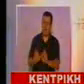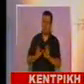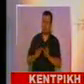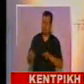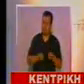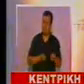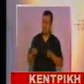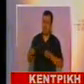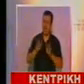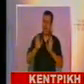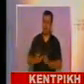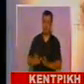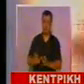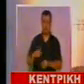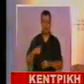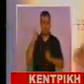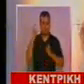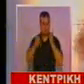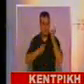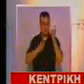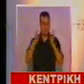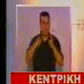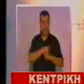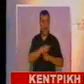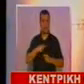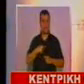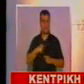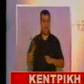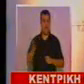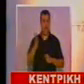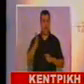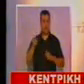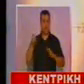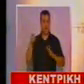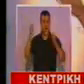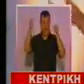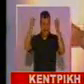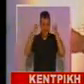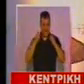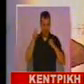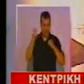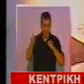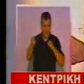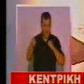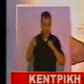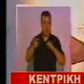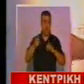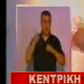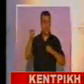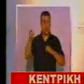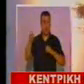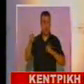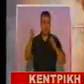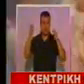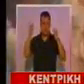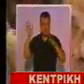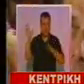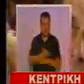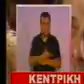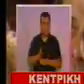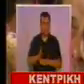σημασία. Αν πάμε για χρεοκοπία, αν σκάσει η βόμβα της άναρχης χρεοκοπίας, πού